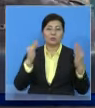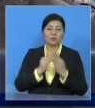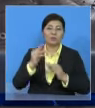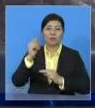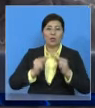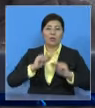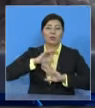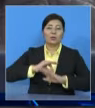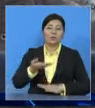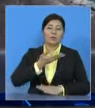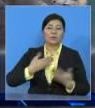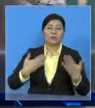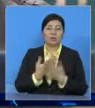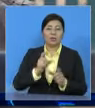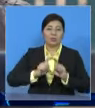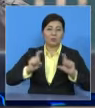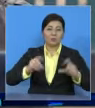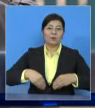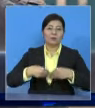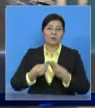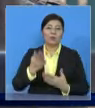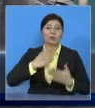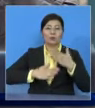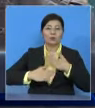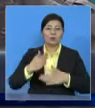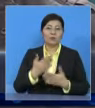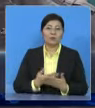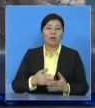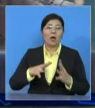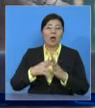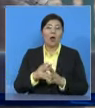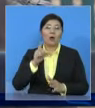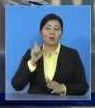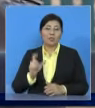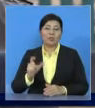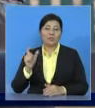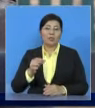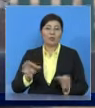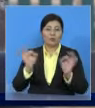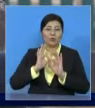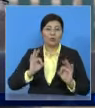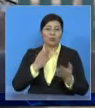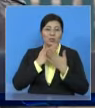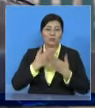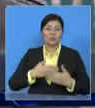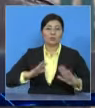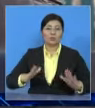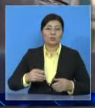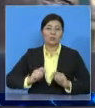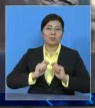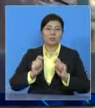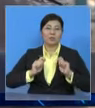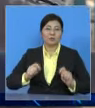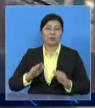жұмыстан өтіп, бізге жаңа ғимарат берілгені өте қуаныштымыз. Ауыл жастары өнерге жақын, сондықтан оларға осындай жағдай жасап, талантты,